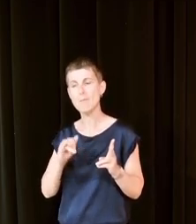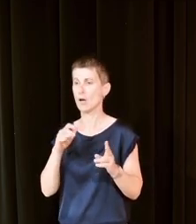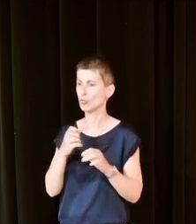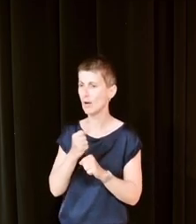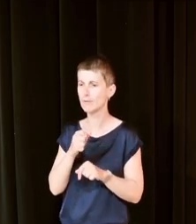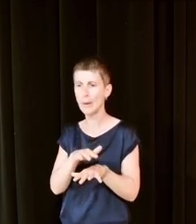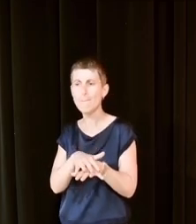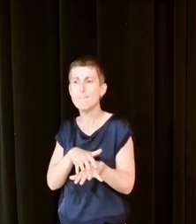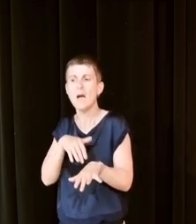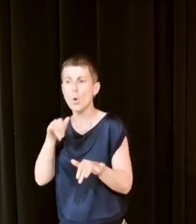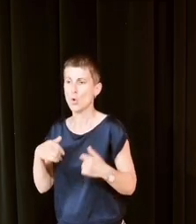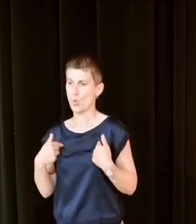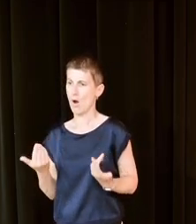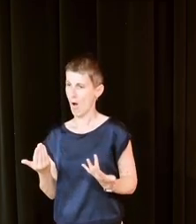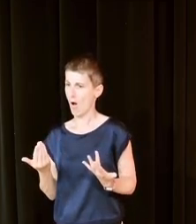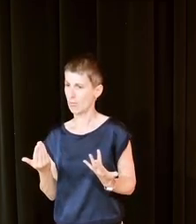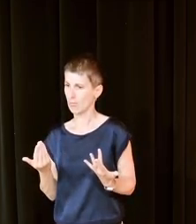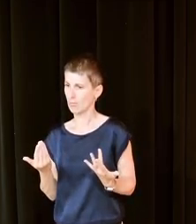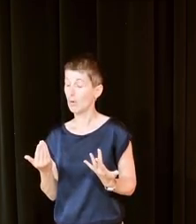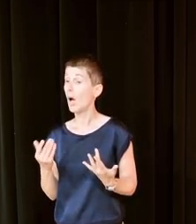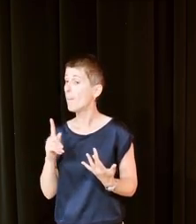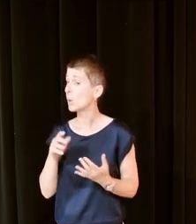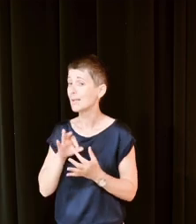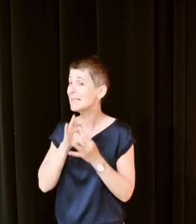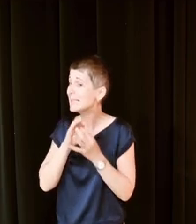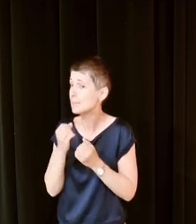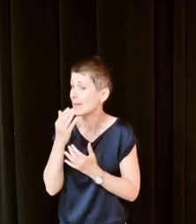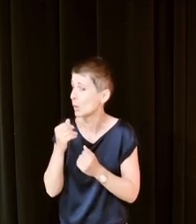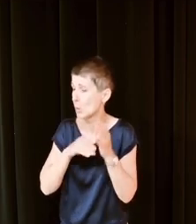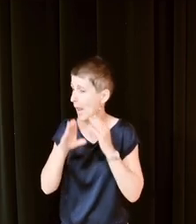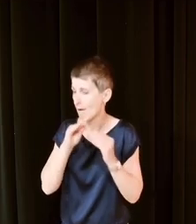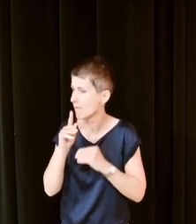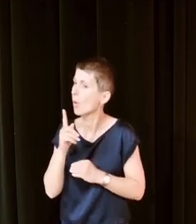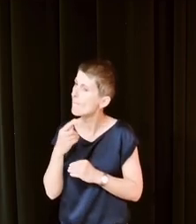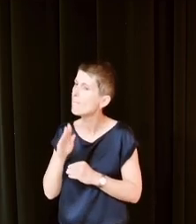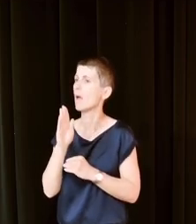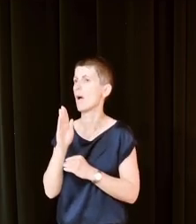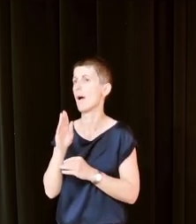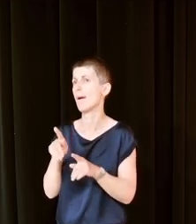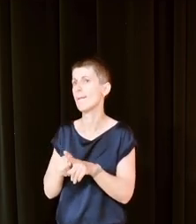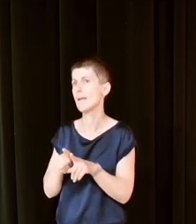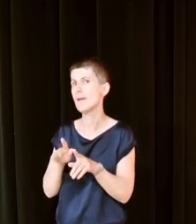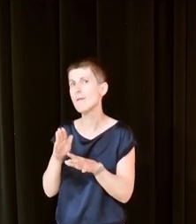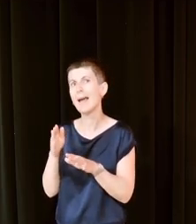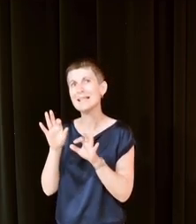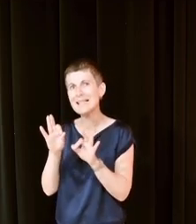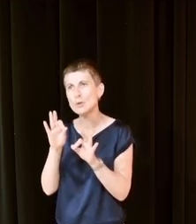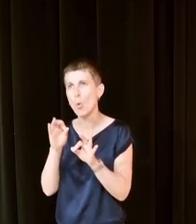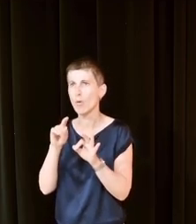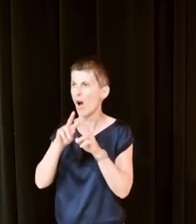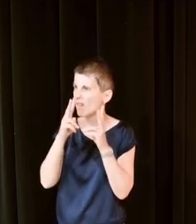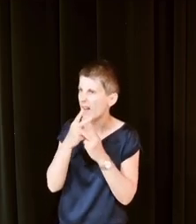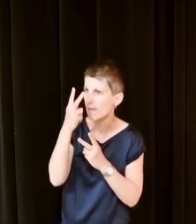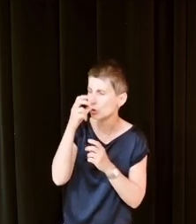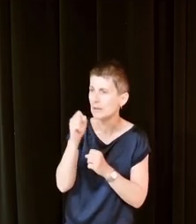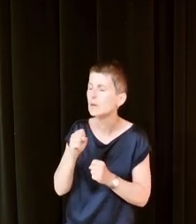natürlich nicht selten, das haben Sie auch gesagt, um spirituelles Ringen, also etwas, was nicht in dem Sinne verstehbar auf dieser Welt ist, sondern